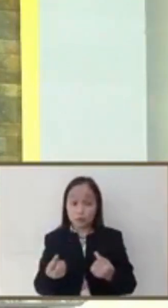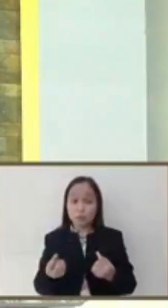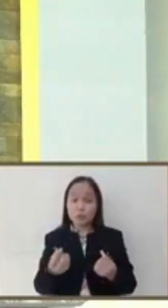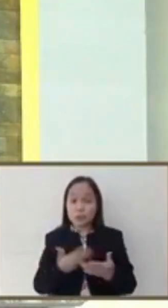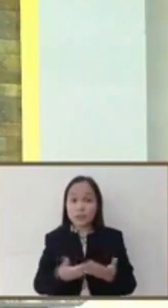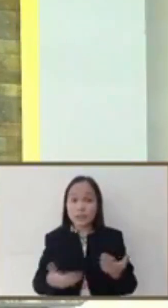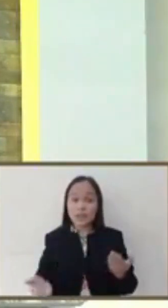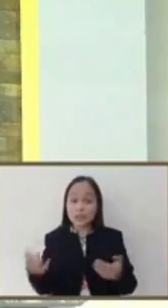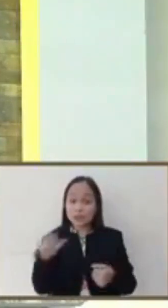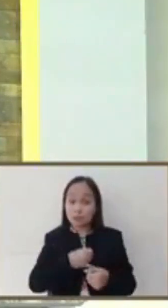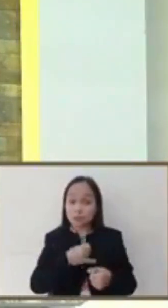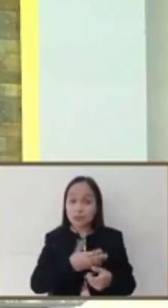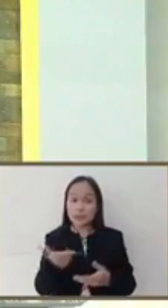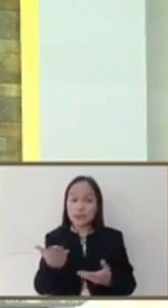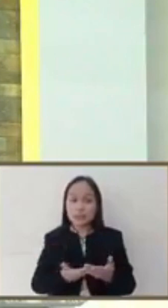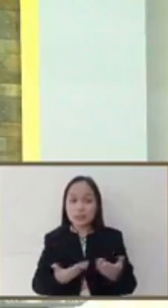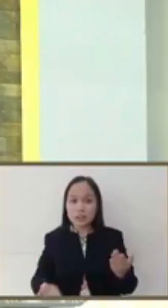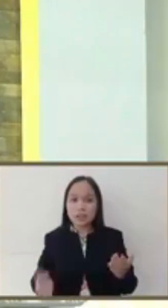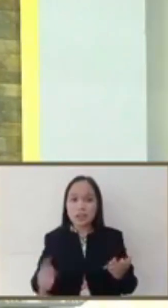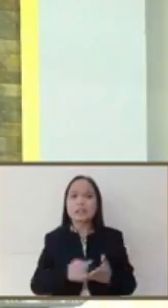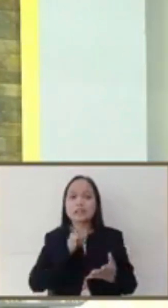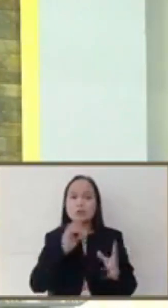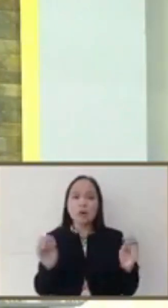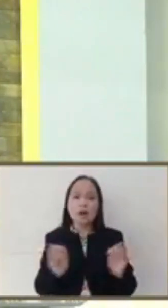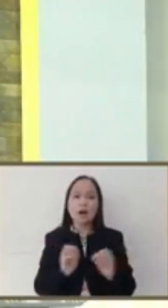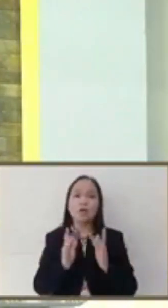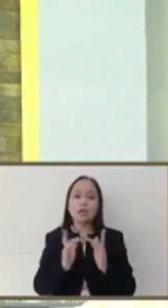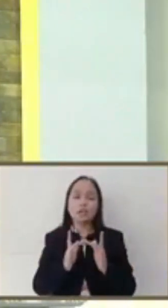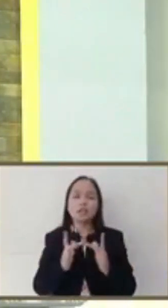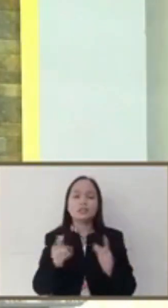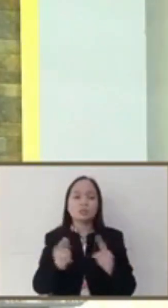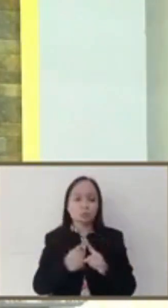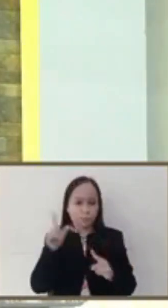kayo sa isang bagay na hindi connected sa eternity.